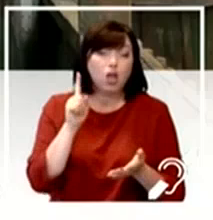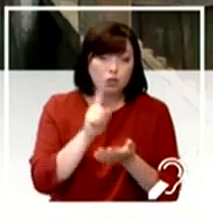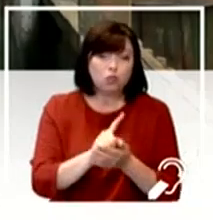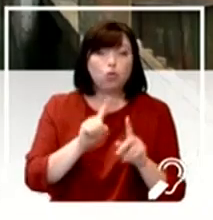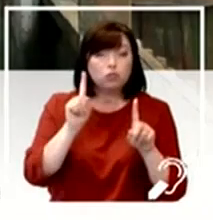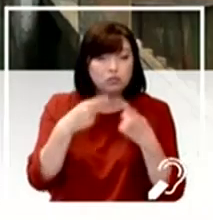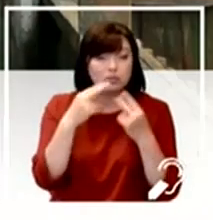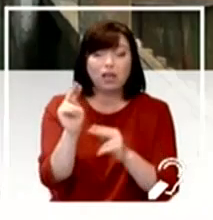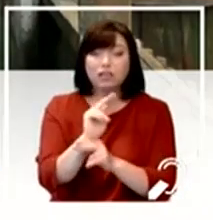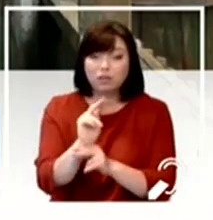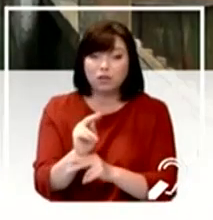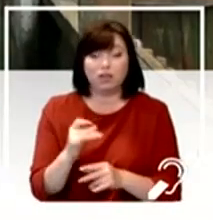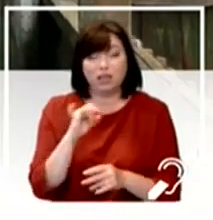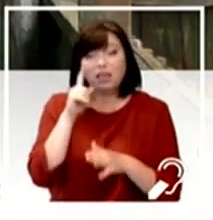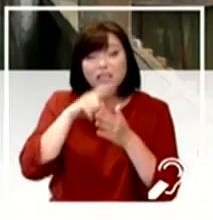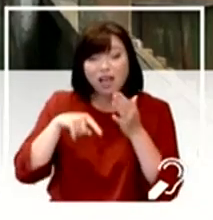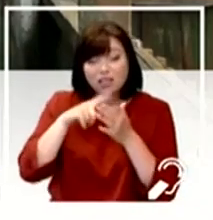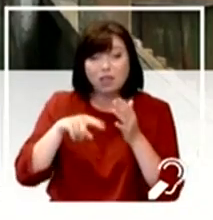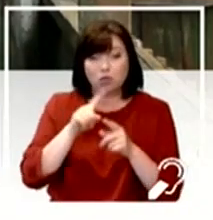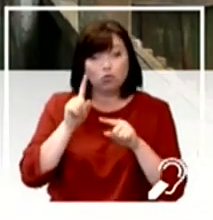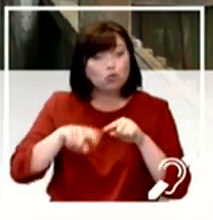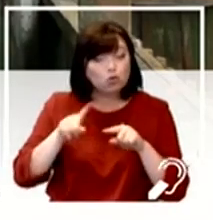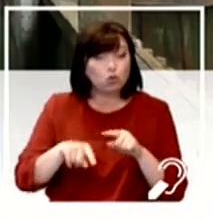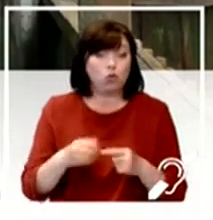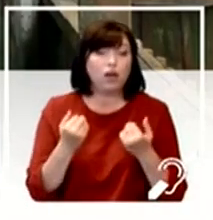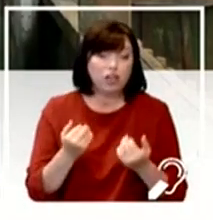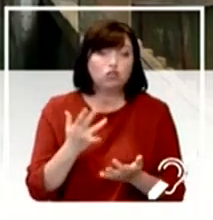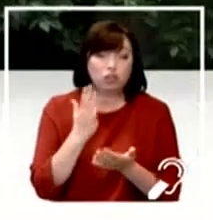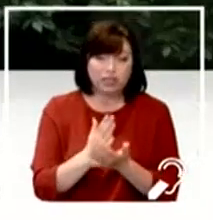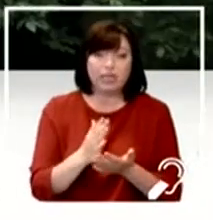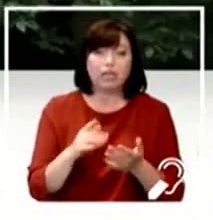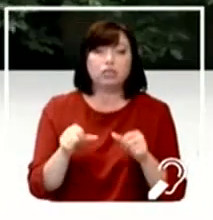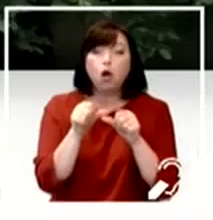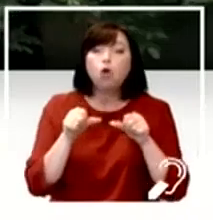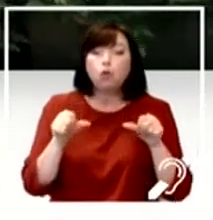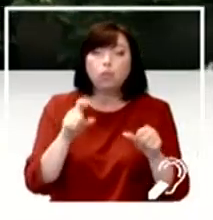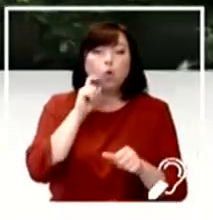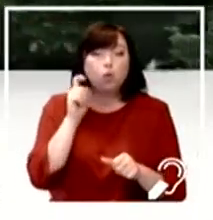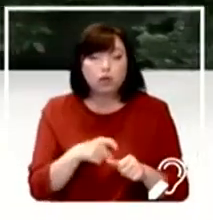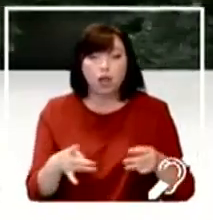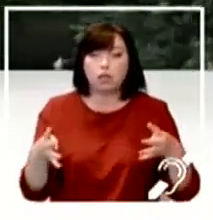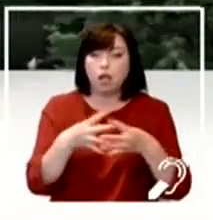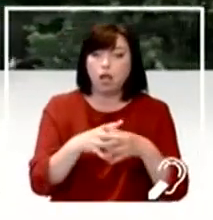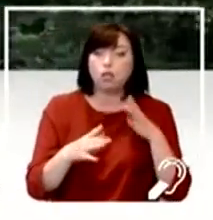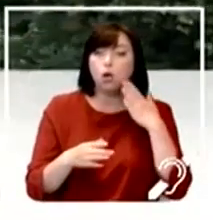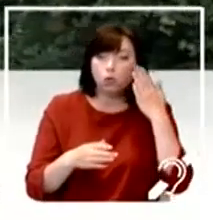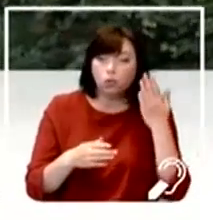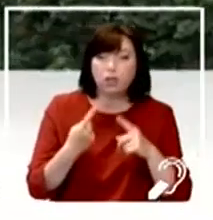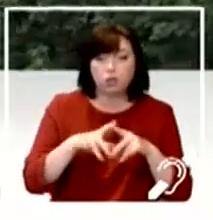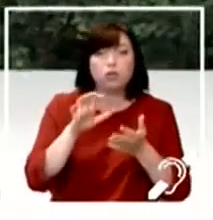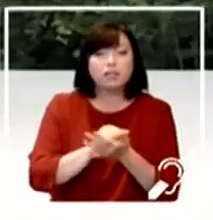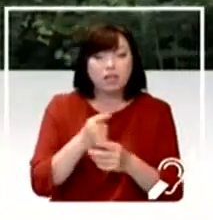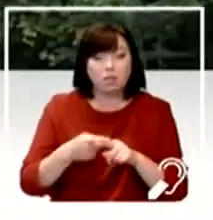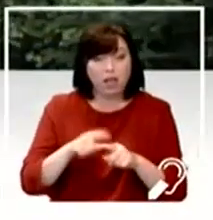restaurată, sperăm cât de curând. Acum există o comisie ucraineano-română care se ocupă de această întrebare,